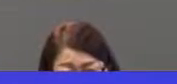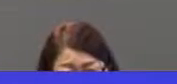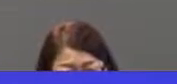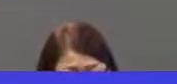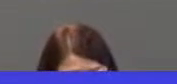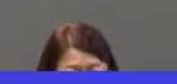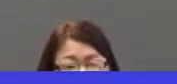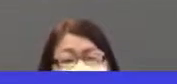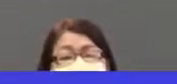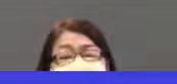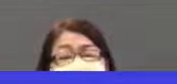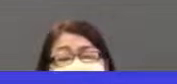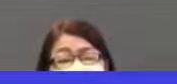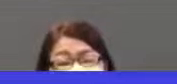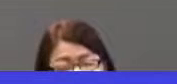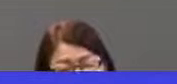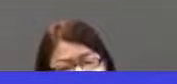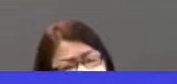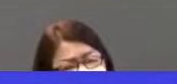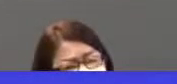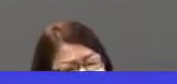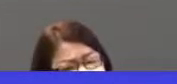การนะ